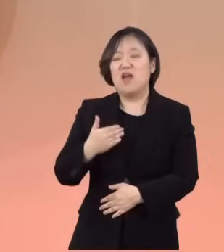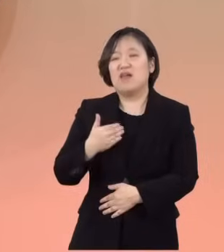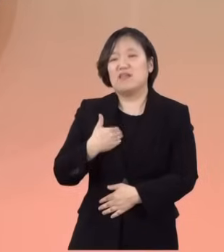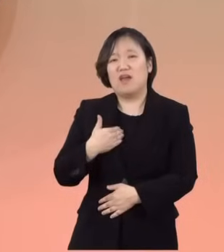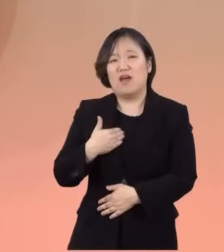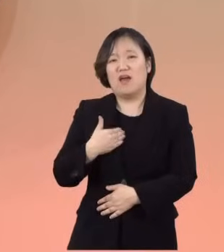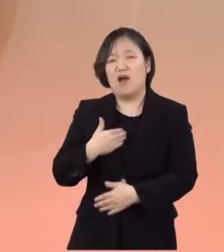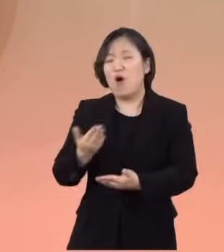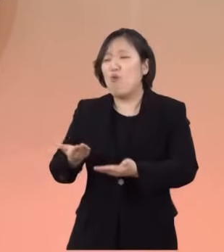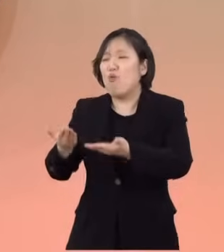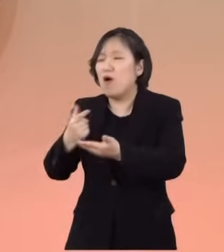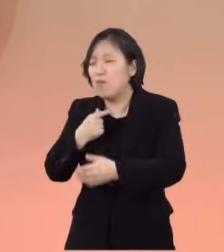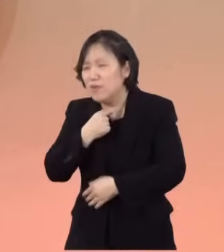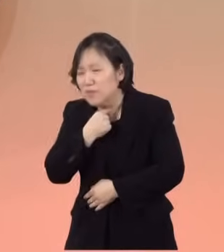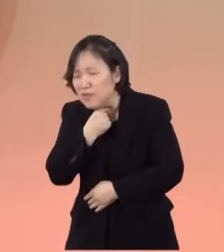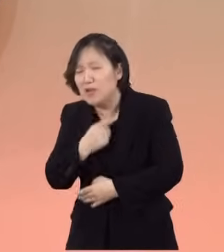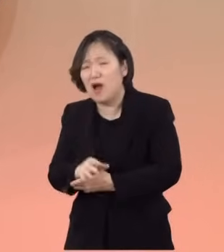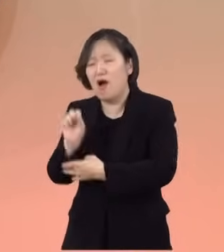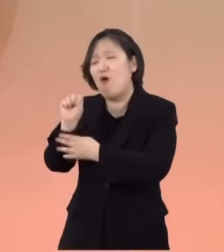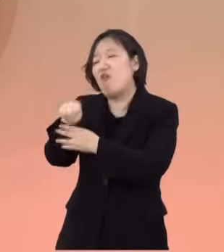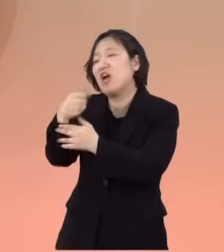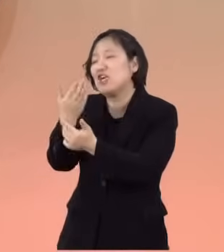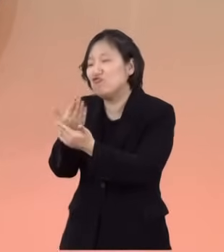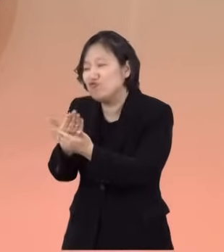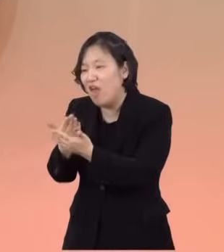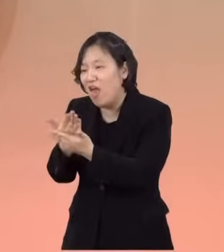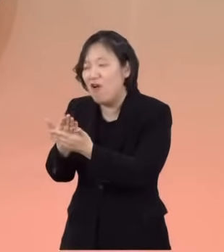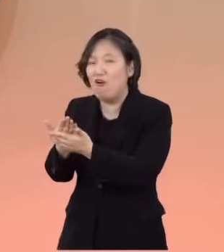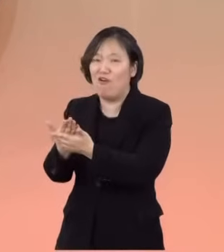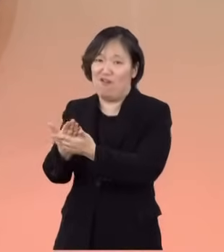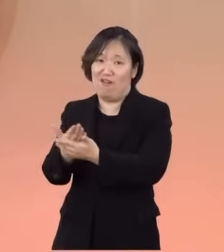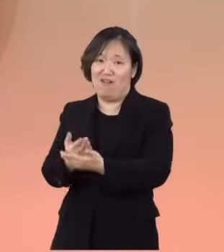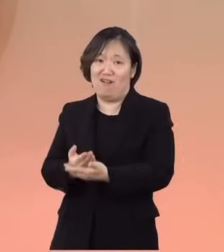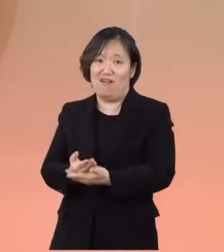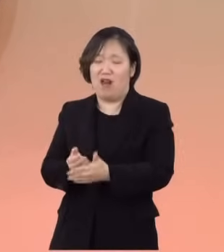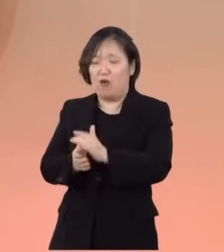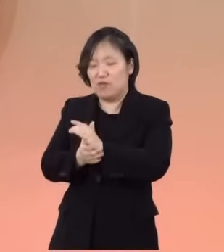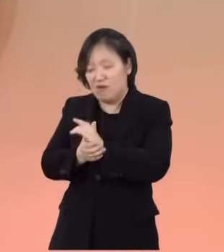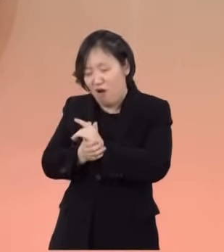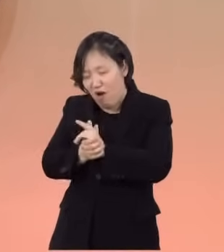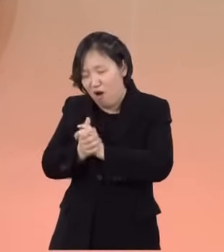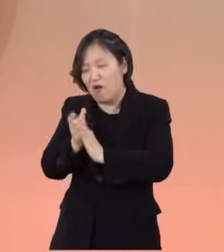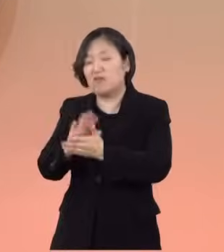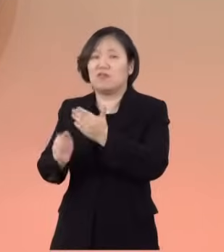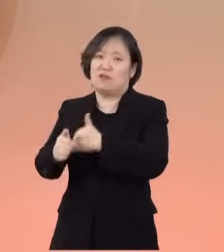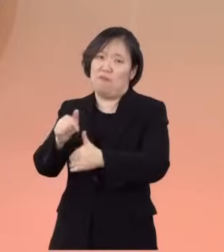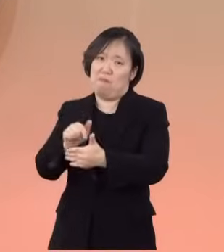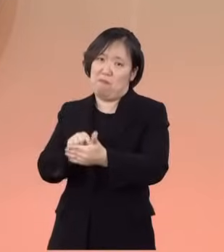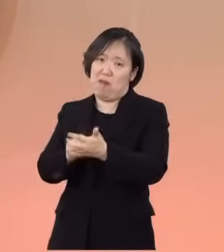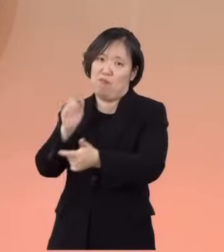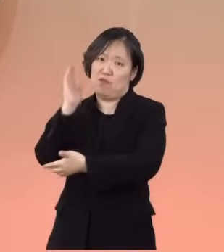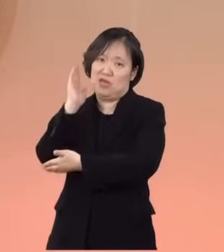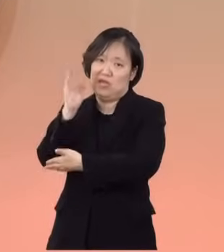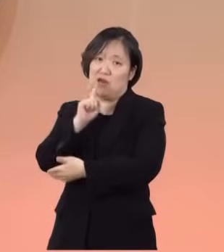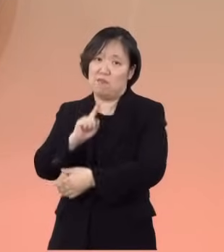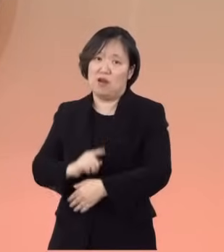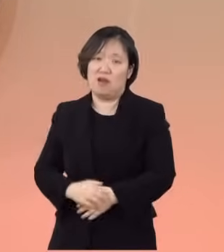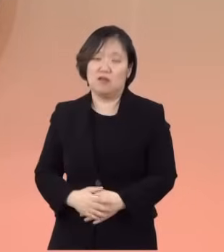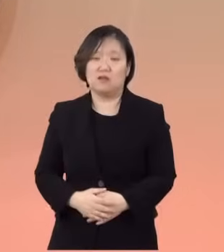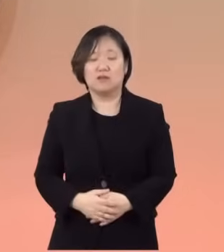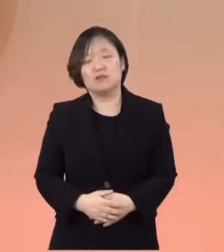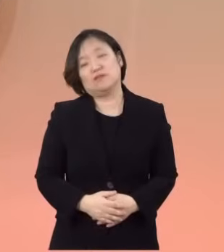올리는 공을 주 서라고 아주 정성스러운 마음으로 부처님께